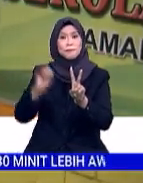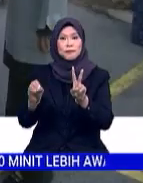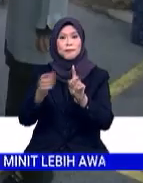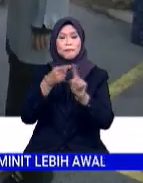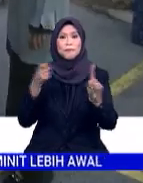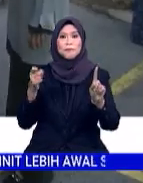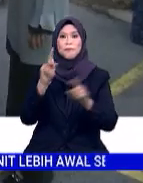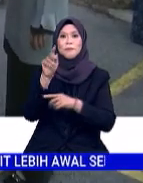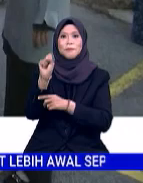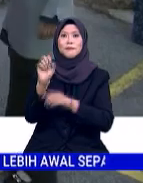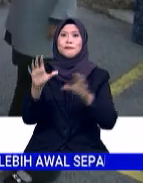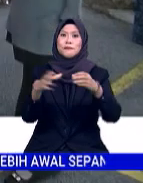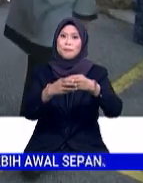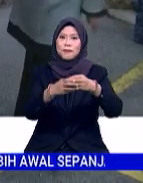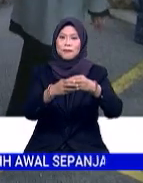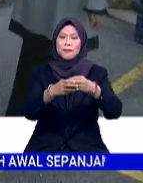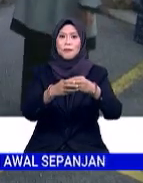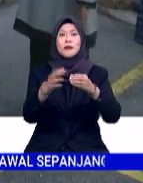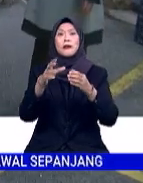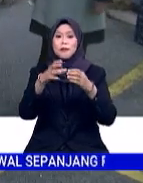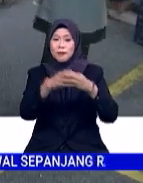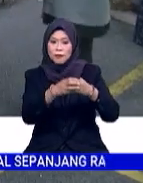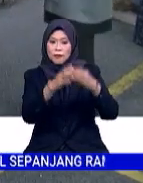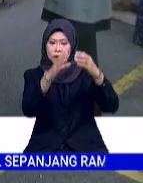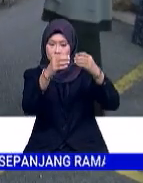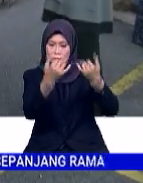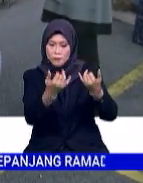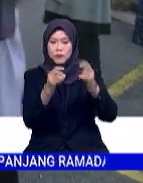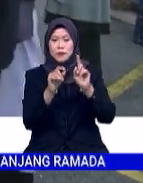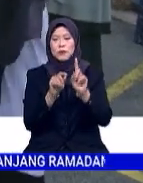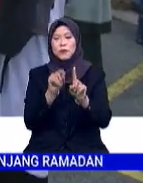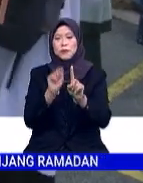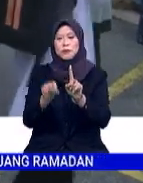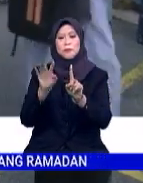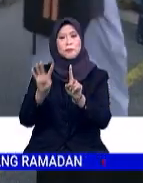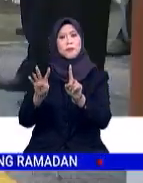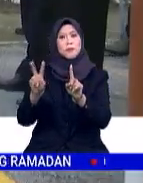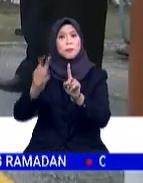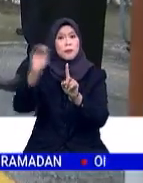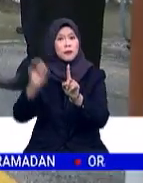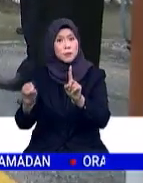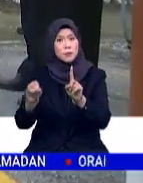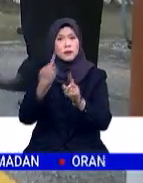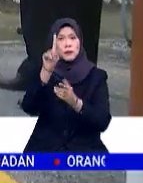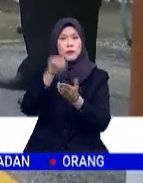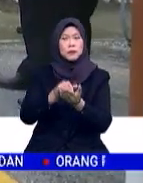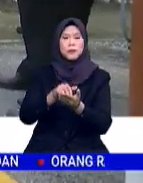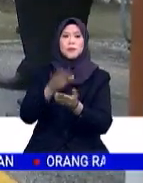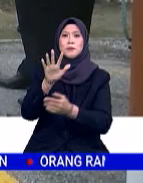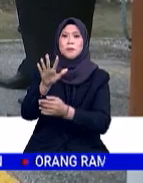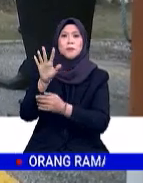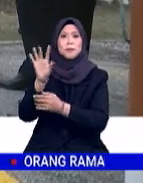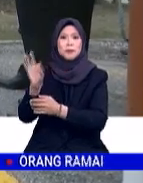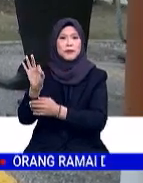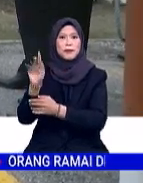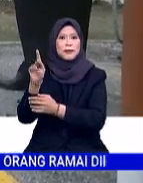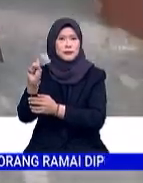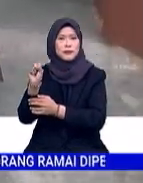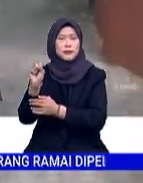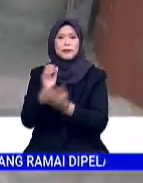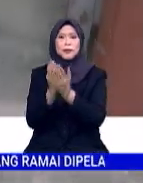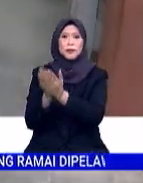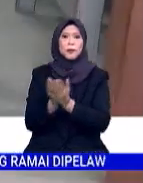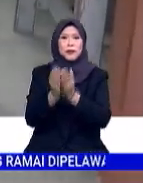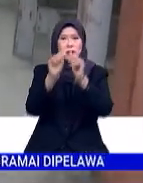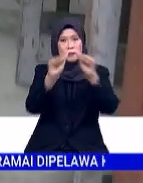daripada kes kluster daripada kes itu 1.42% atau 1559 kes melibatkan